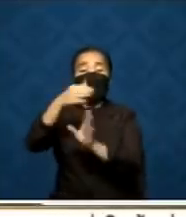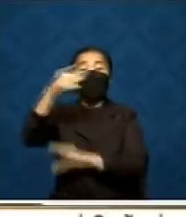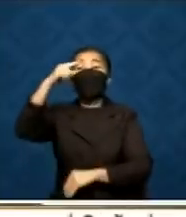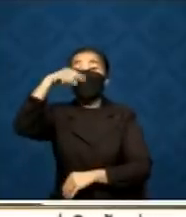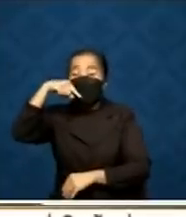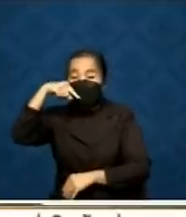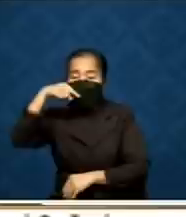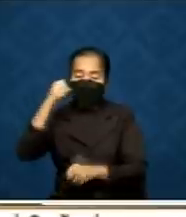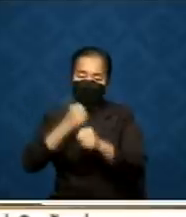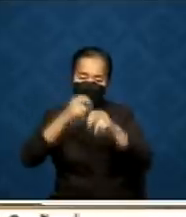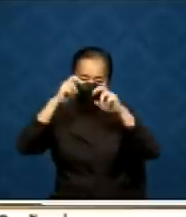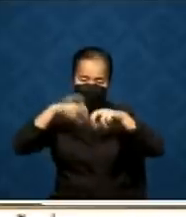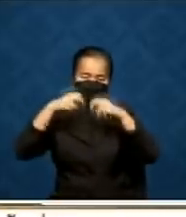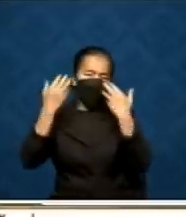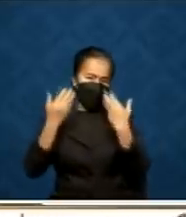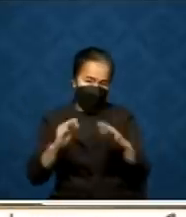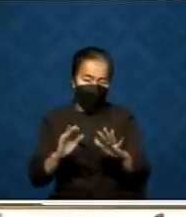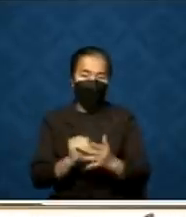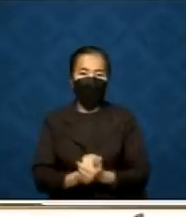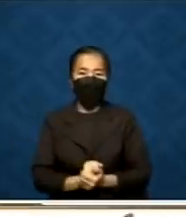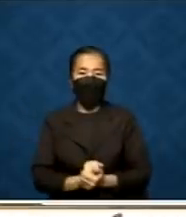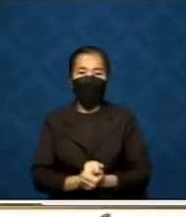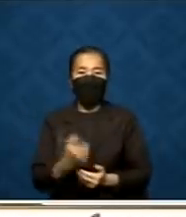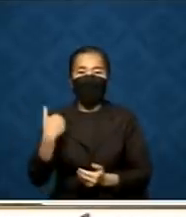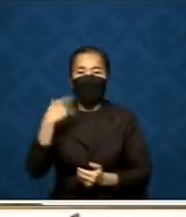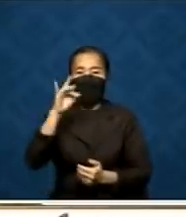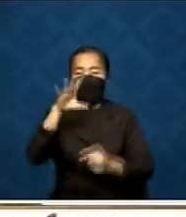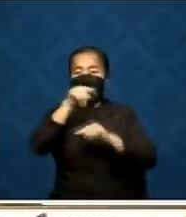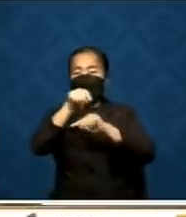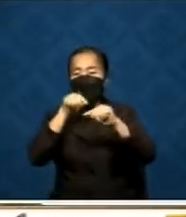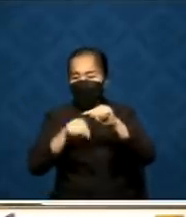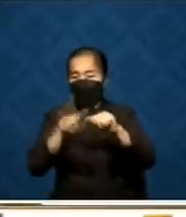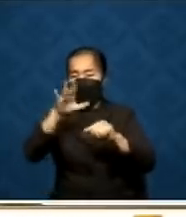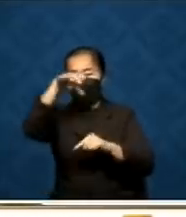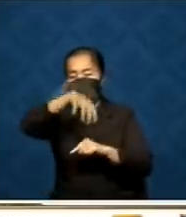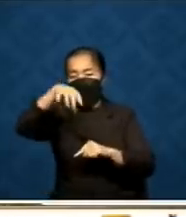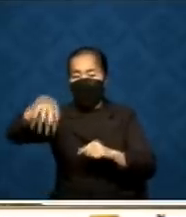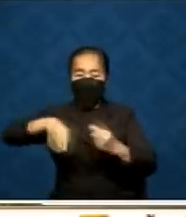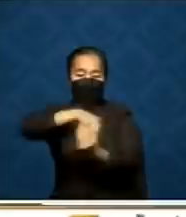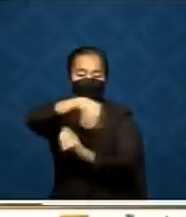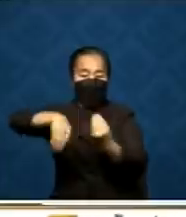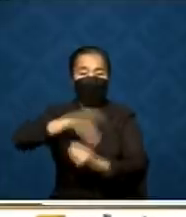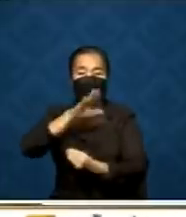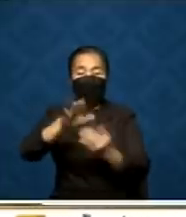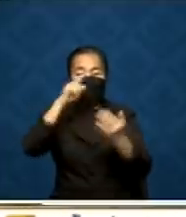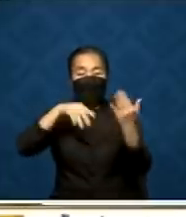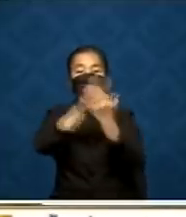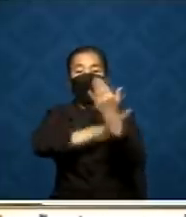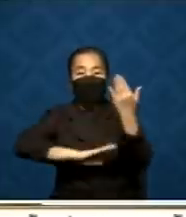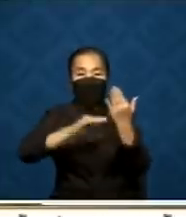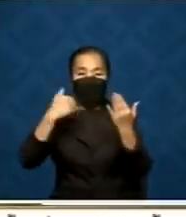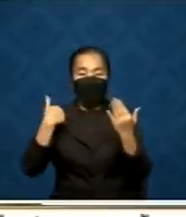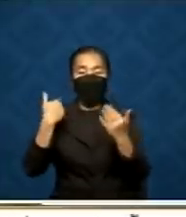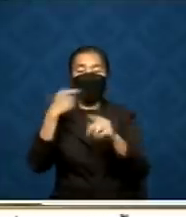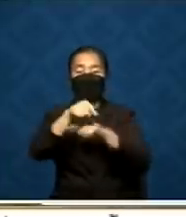ทำวิจัยมาแล้วว่ามี 85เปอร์เซ็นต์ขององค์กรธุรกิจในประเทศเพียง 15เปอร์เซ็นต์